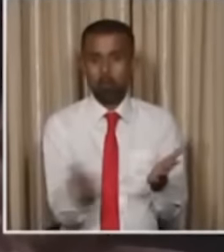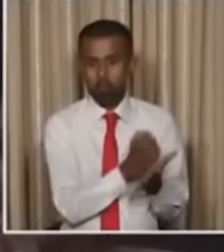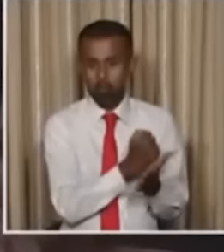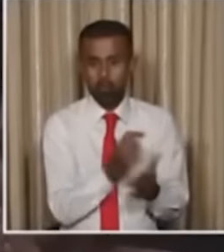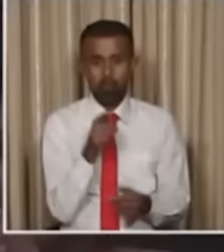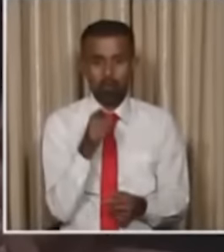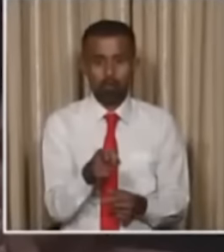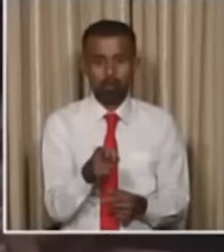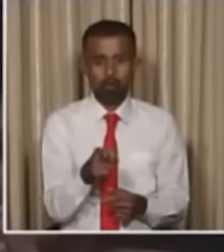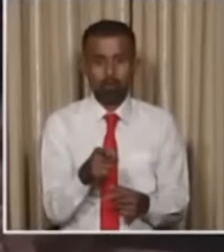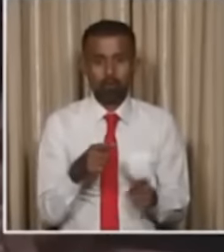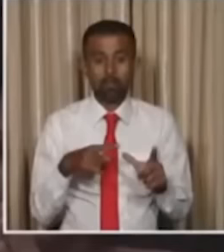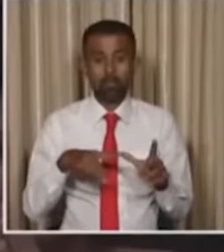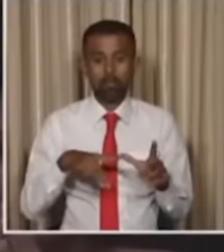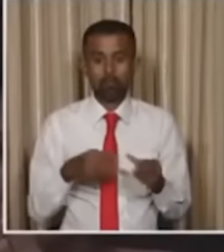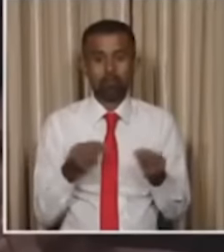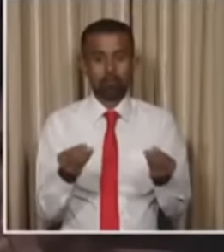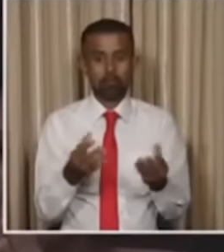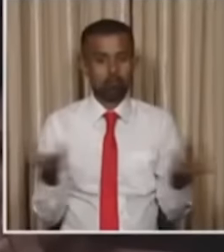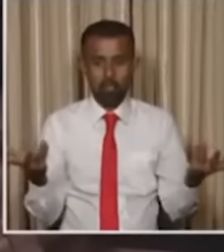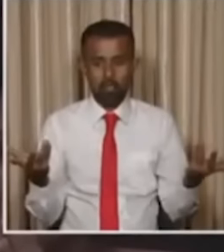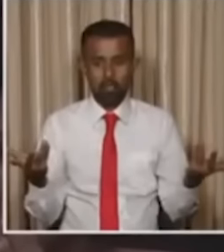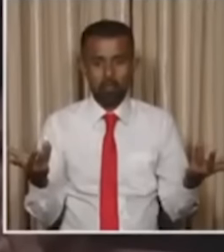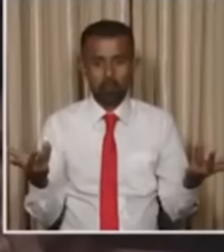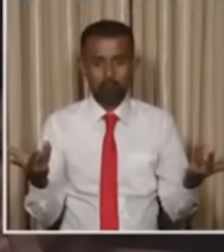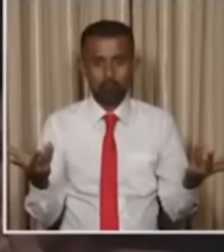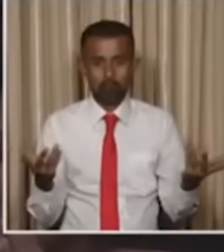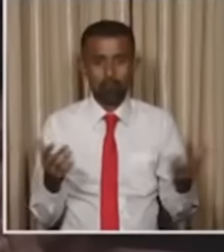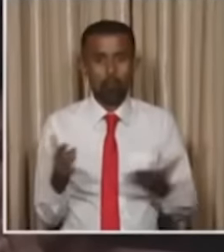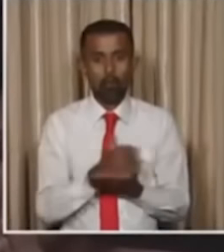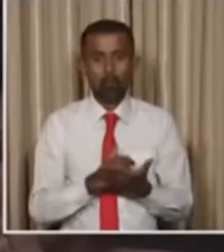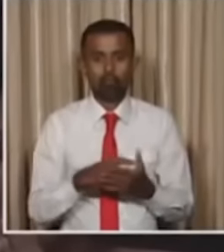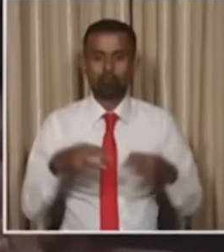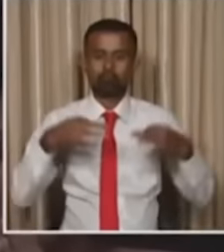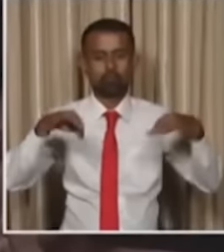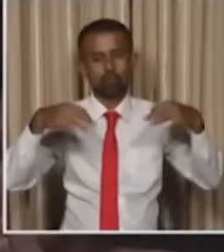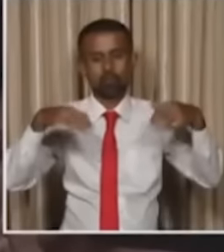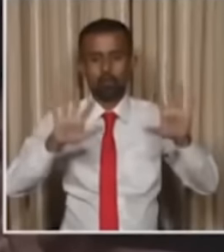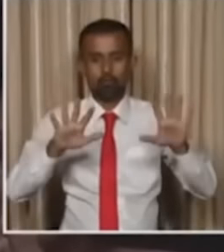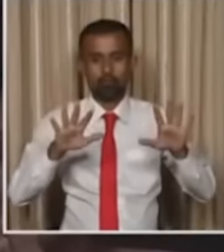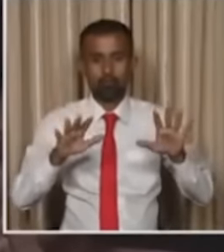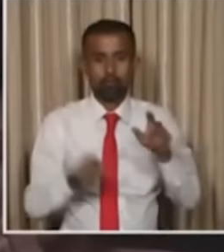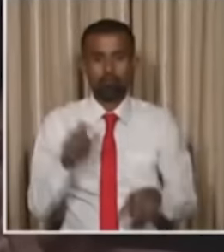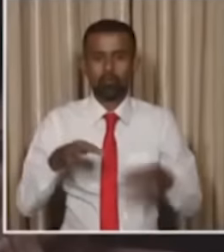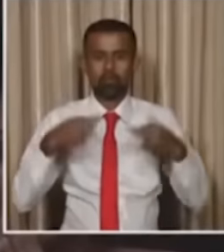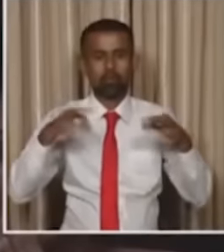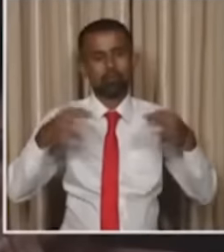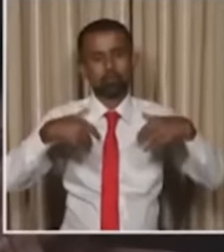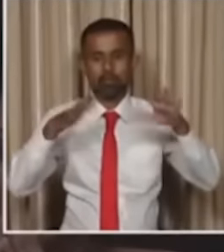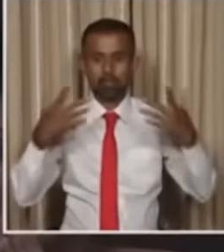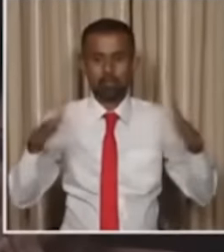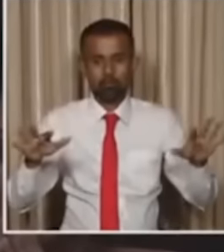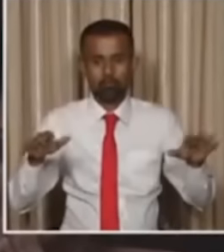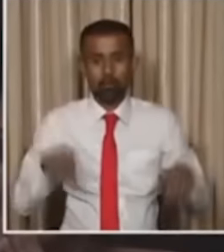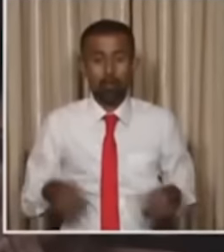කිරීමට අප දෙන්න බෑ සුවිශේෂී කරුණක් නැතුව උසාවිය. හැබැයි ඒ ඔක්කොම අප දීලත් ඉවරයි. බහුතරයන් නිදොස් කරන නිදහස් කරලා ඉවරයි.